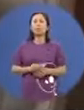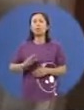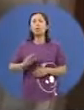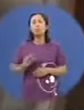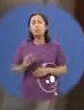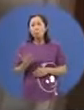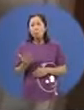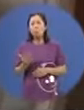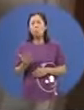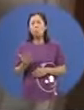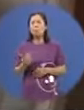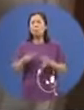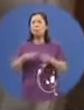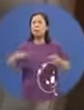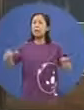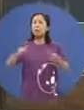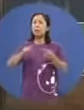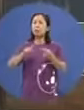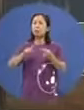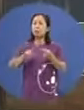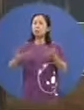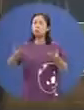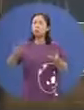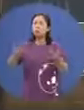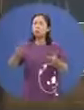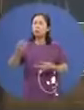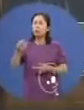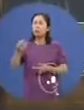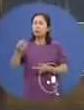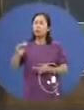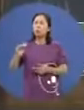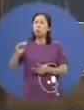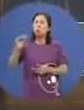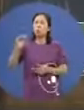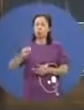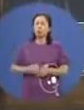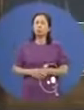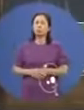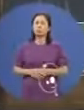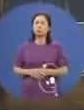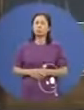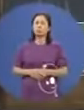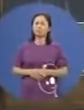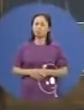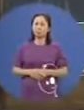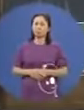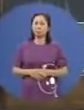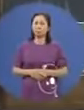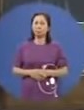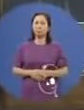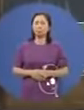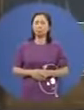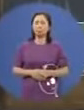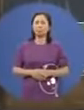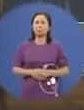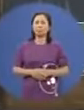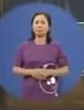ですよ。全国よりも多いんですけど、だからさっきの出生率が上がってるんですけどね。 なるほど、は